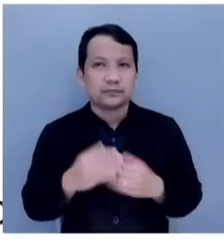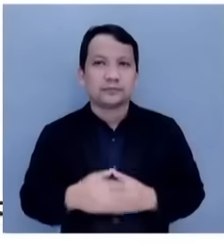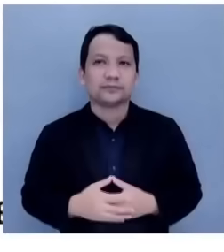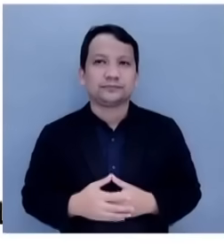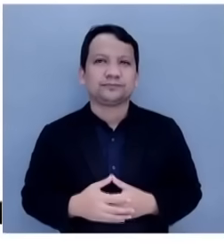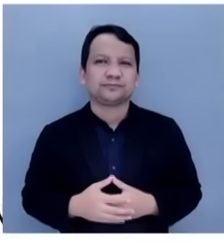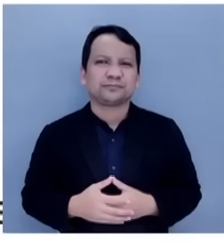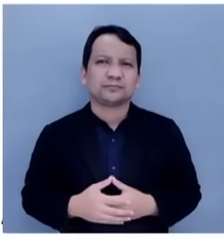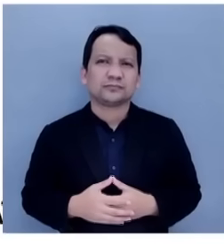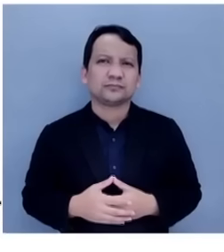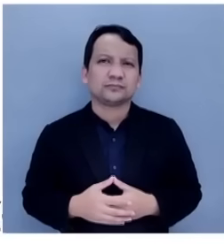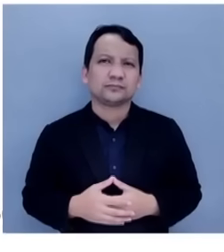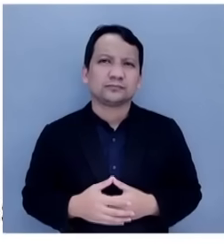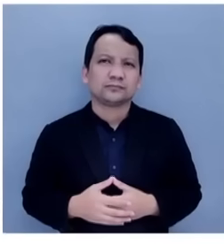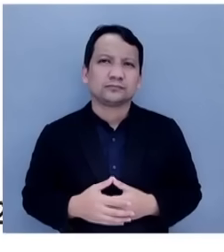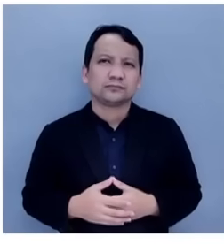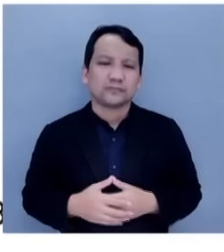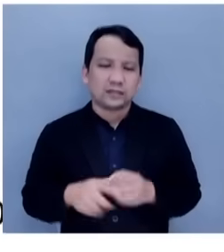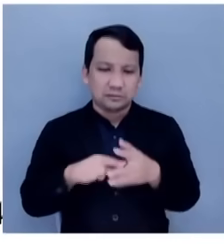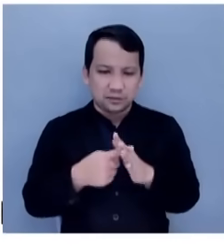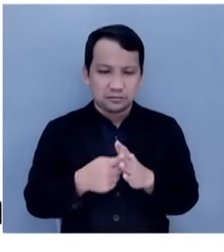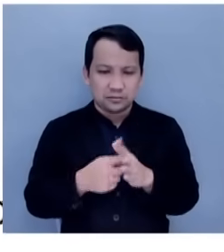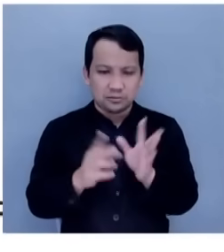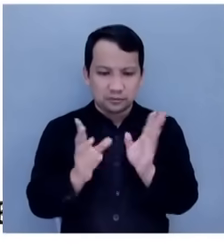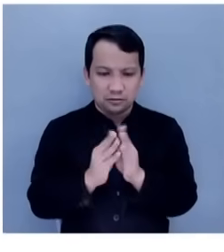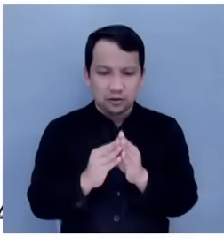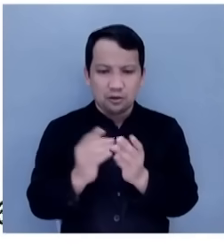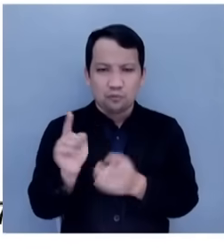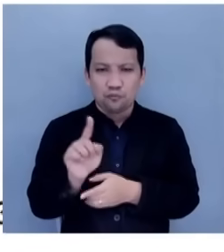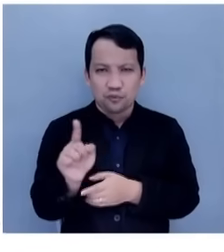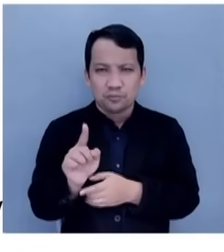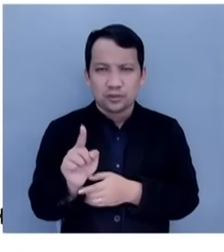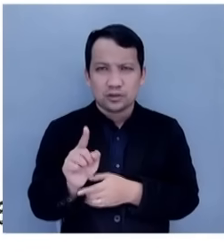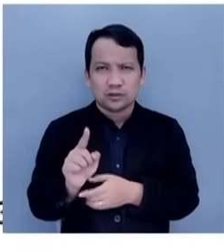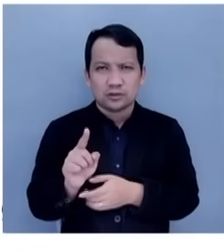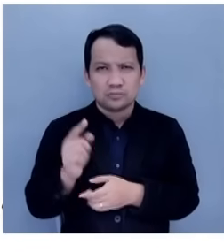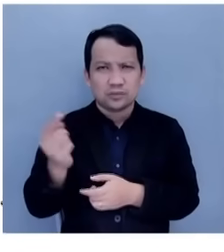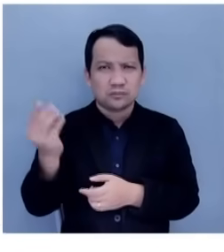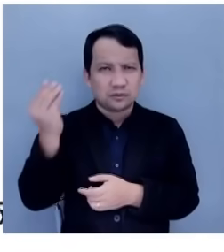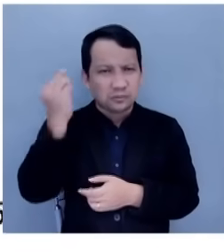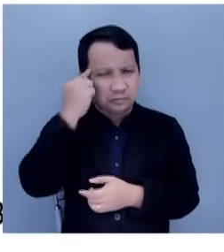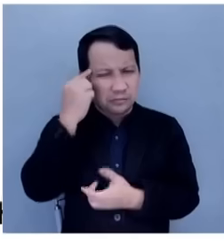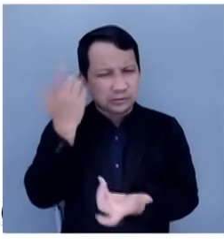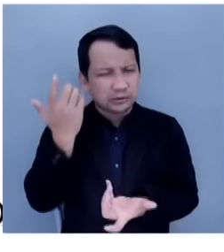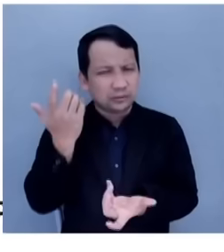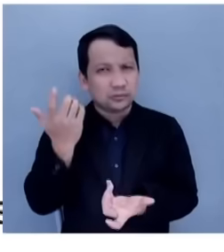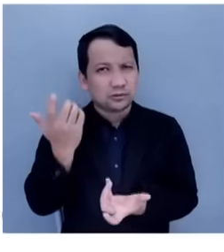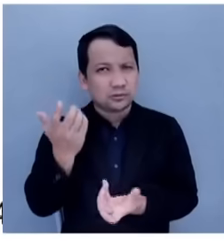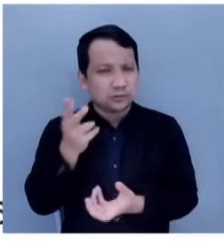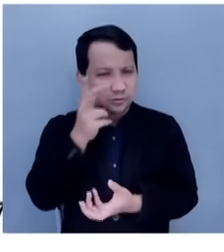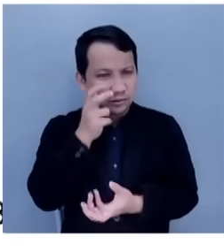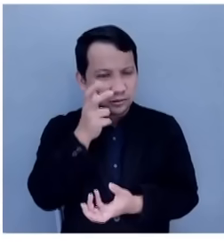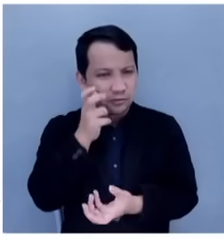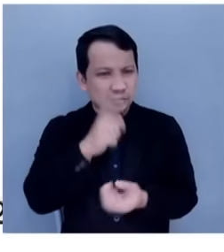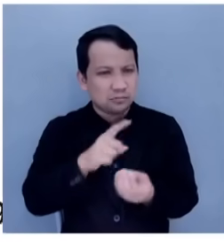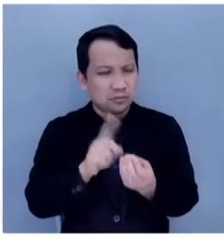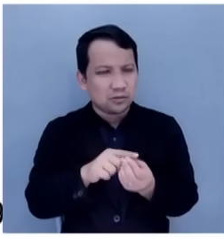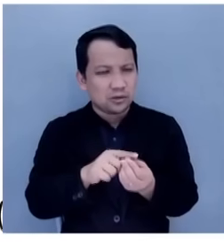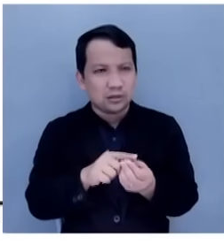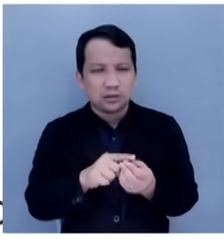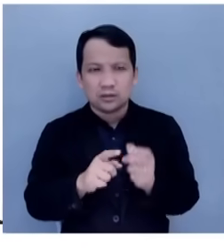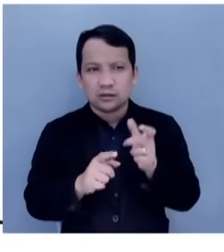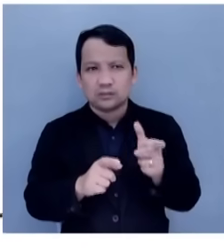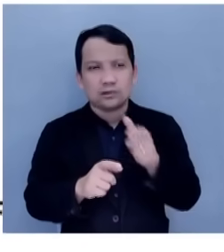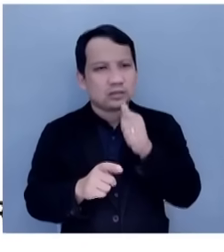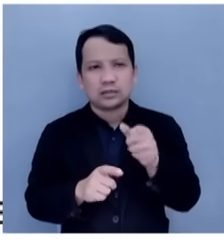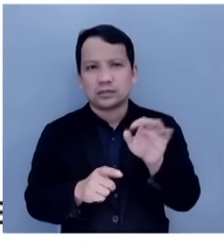Alright, umpisahan po natin sa kung ano po ang unang pumasok sa isip nyo nang marinig nyo na hindi 19